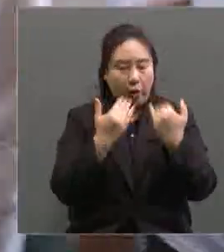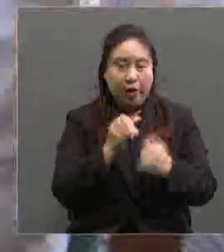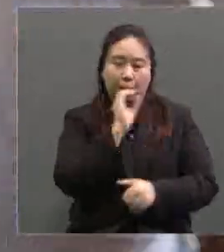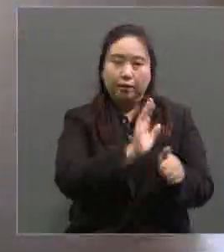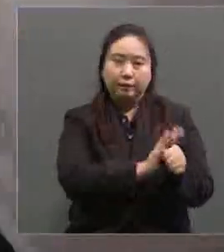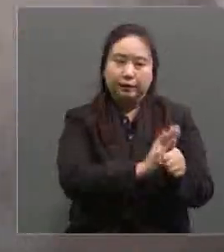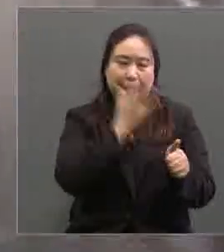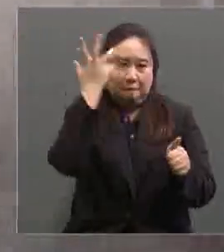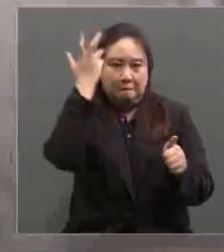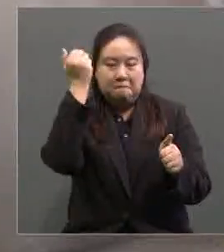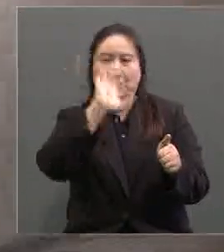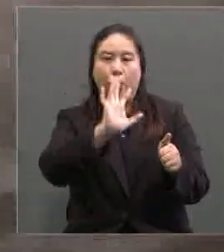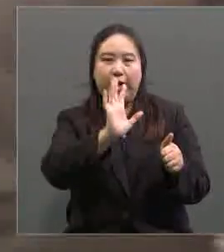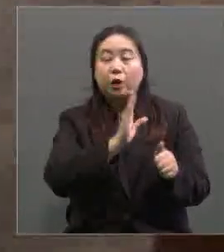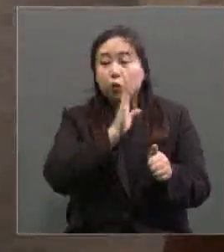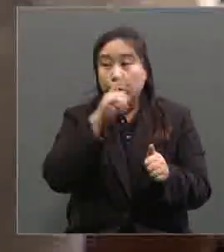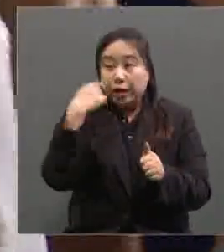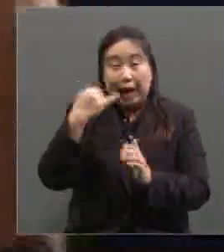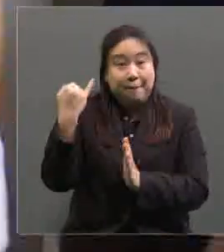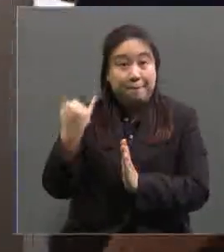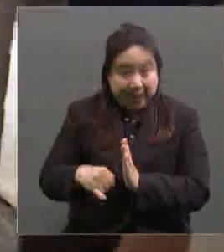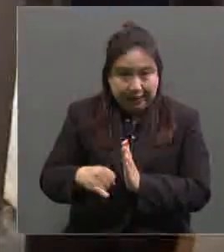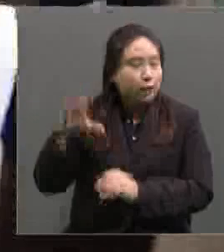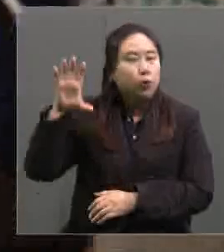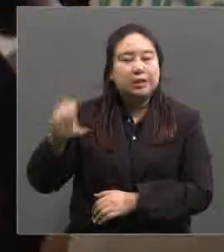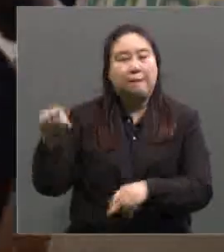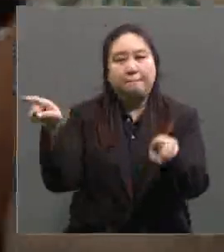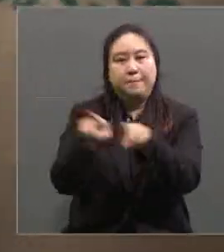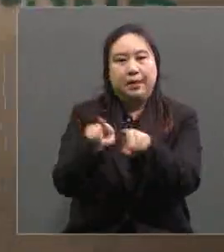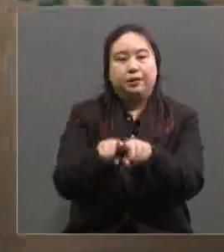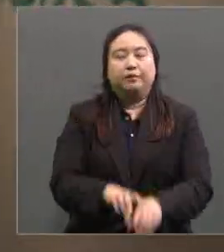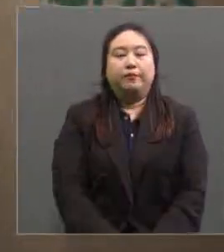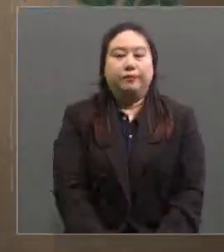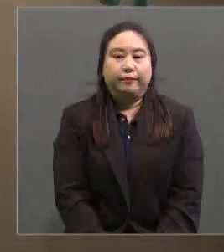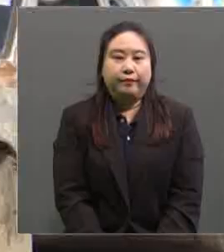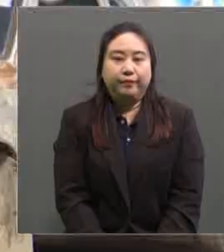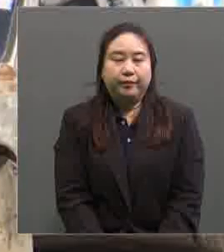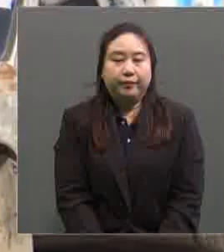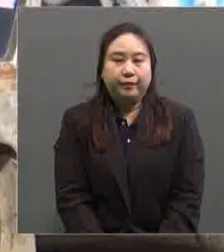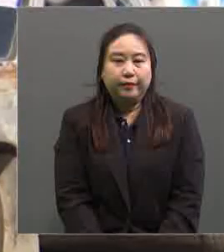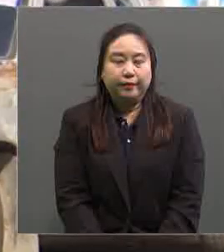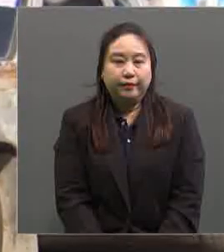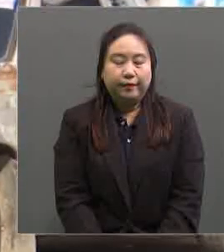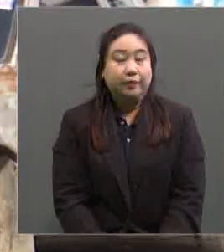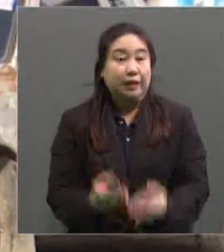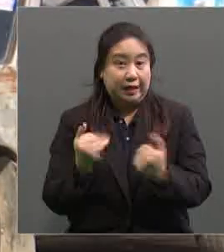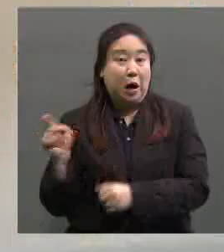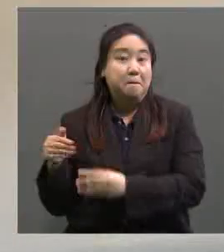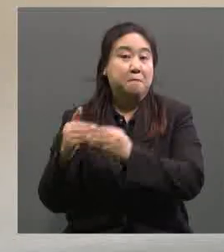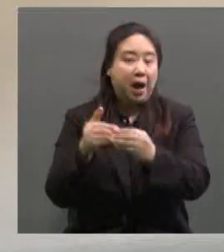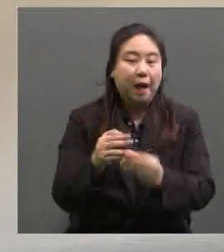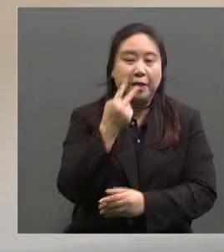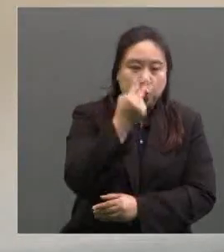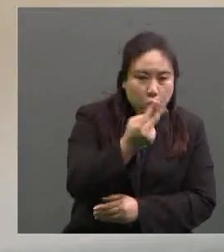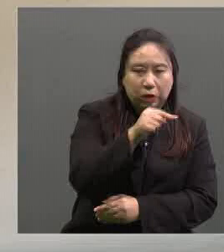ต้องกังวลไม่ว่าเป็นใครถ้าทำผิดก็ต้องถูกดำเนินคดีนะคะอันนี้เป็นช่วงที่เนี่ยค่ะผู้เสียหายก็พาไปดูจุดต่าง